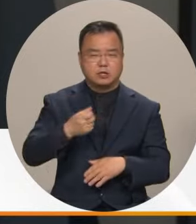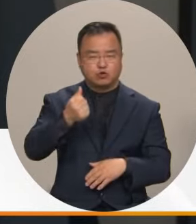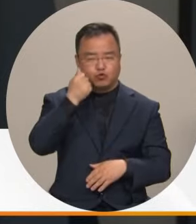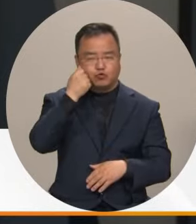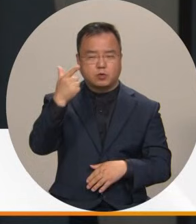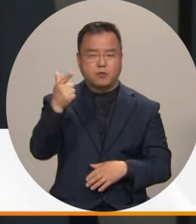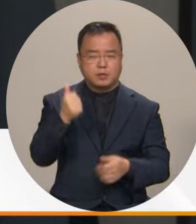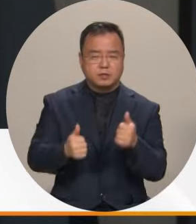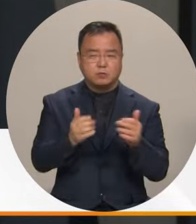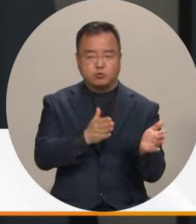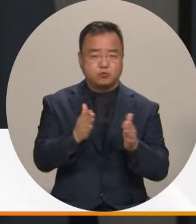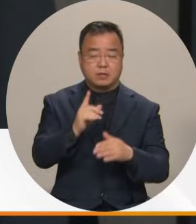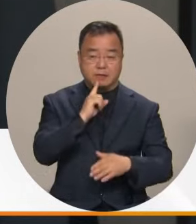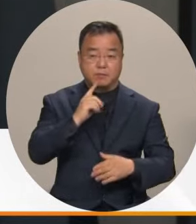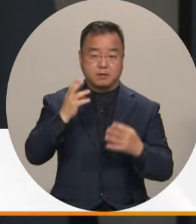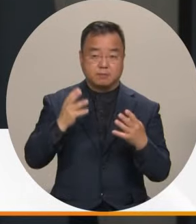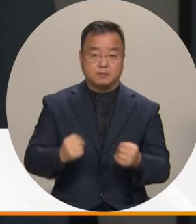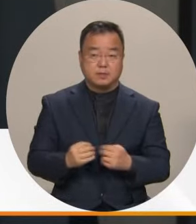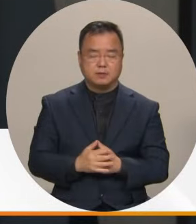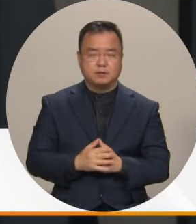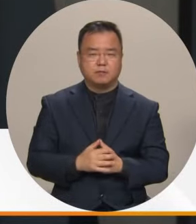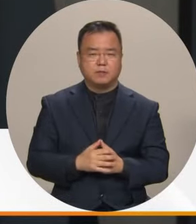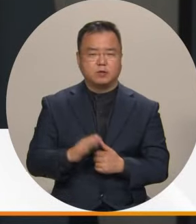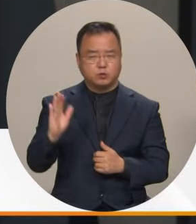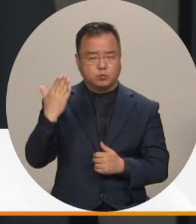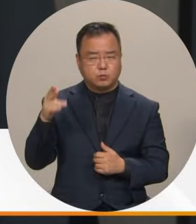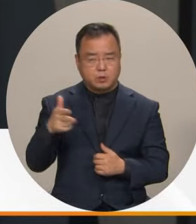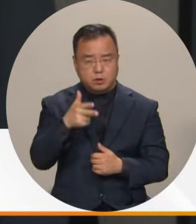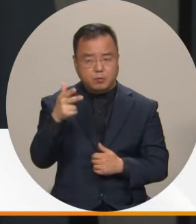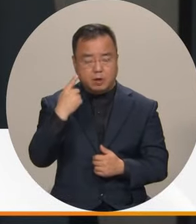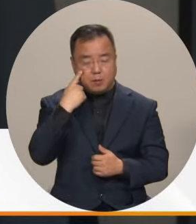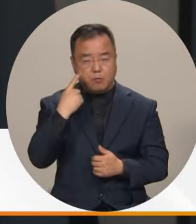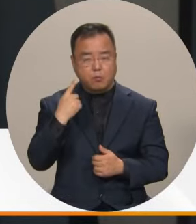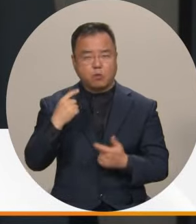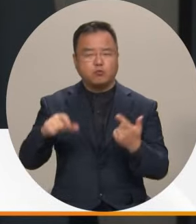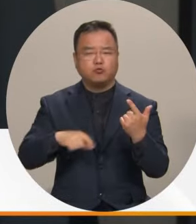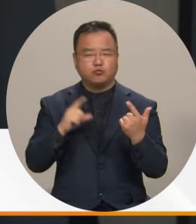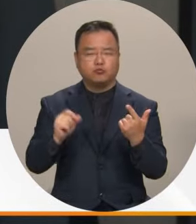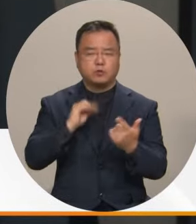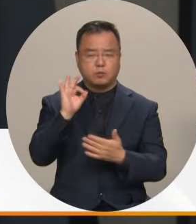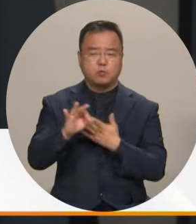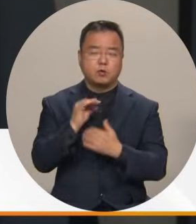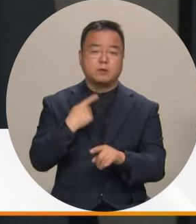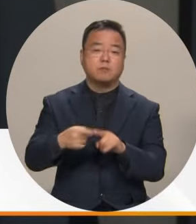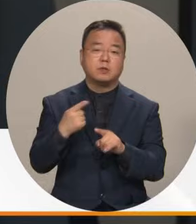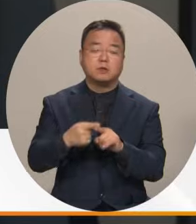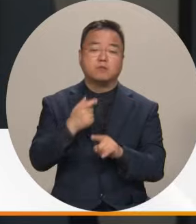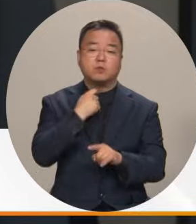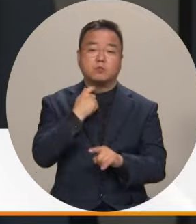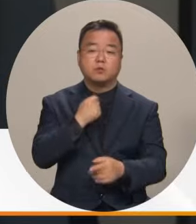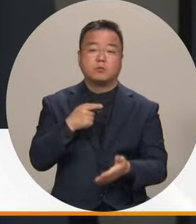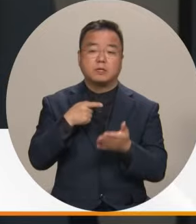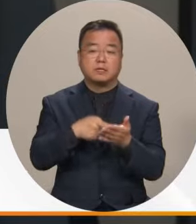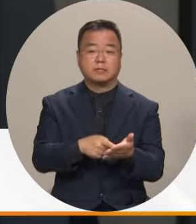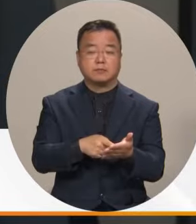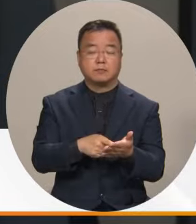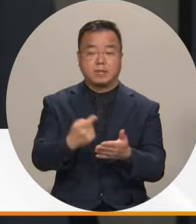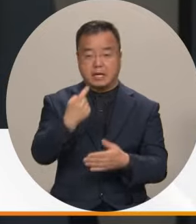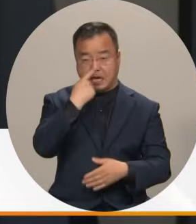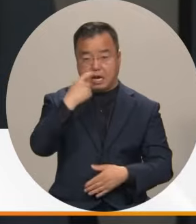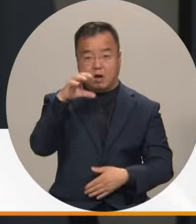있습니다이 저희가 최근 취재했던 것만 봐도이 당장 올해 6월 모의 평가 시험을 보겠다고 신청한 학원